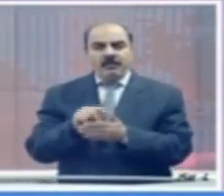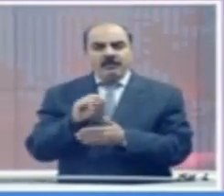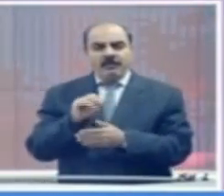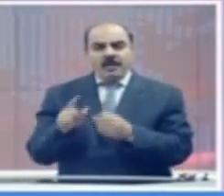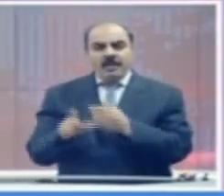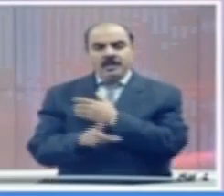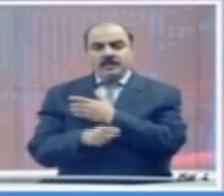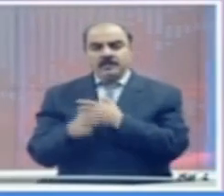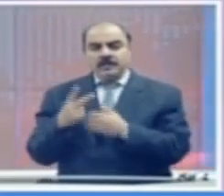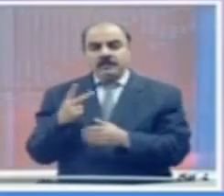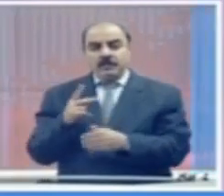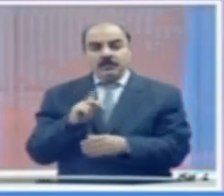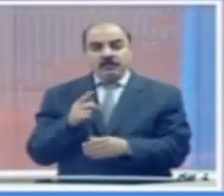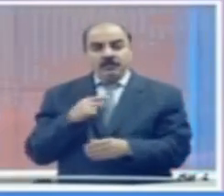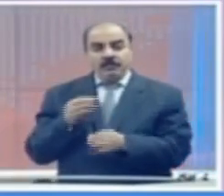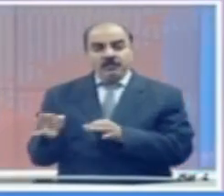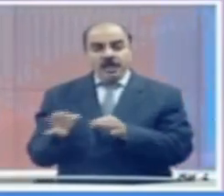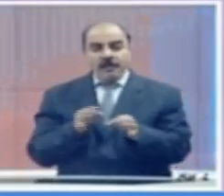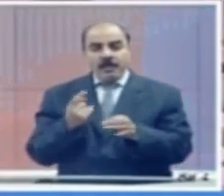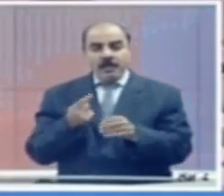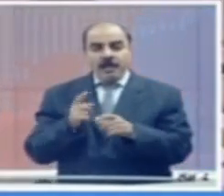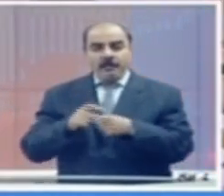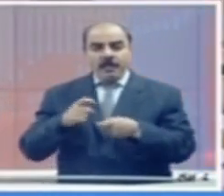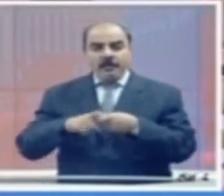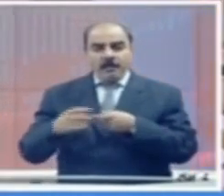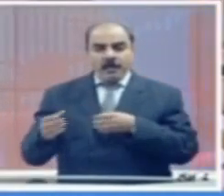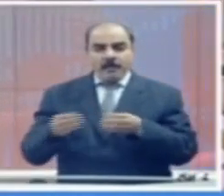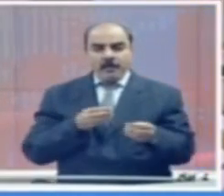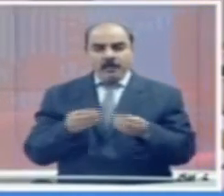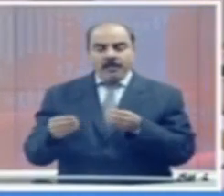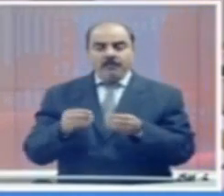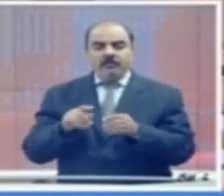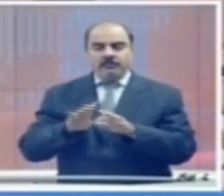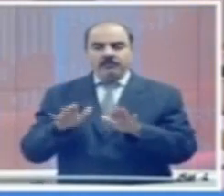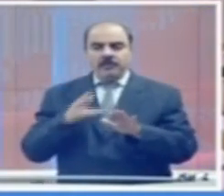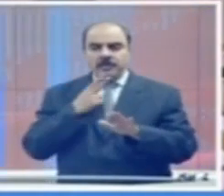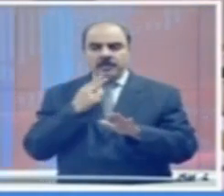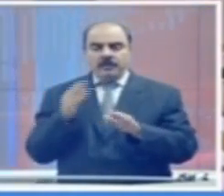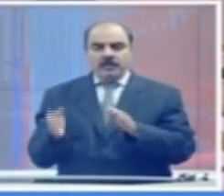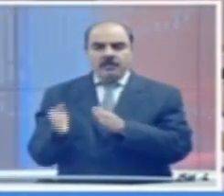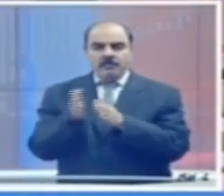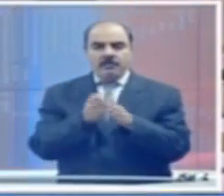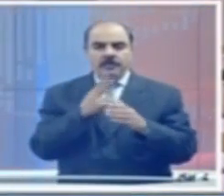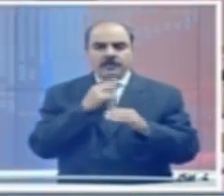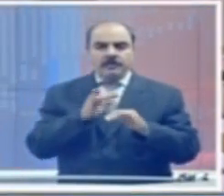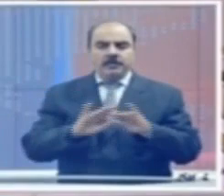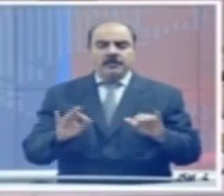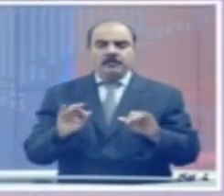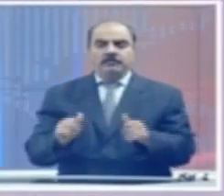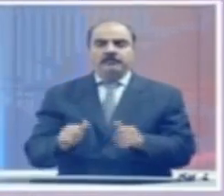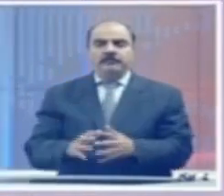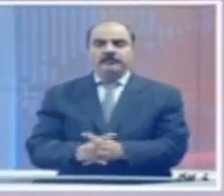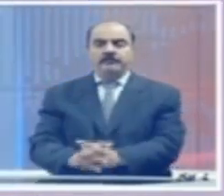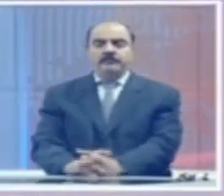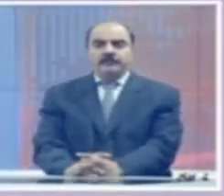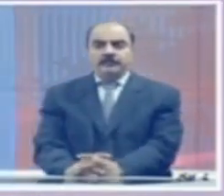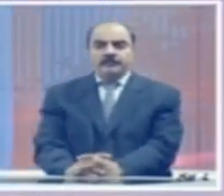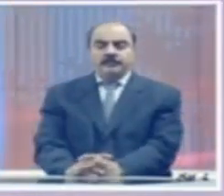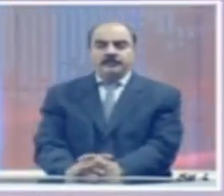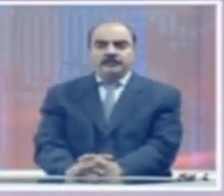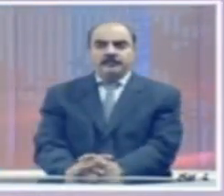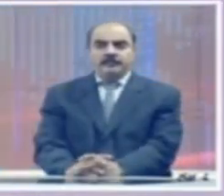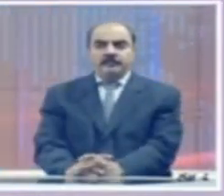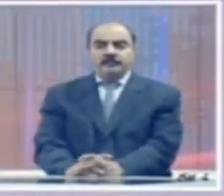تلك الخطوة تأتي بعد أسبوعين من عودة التنسيق الأمني بين الجانبين الفلسطيني والإسرائيلي.